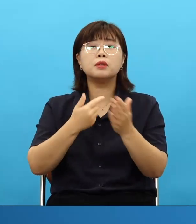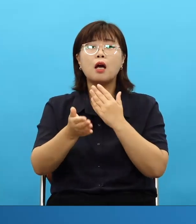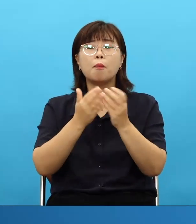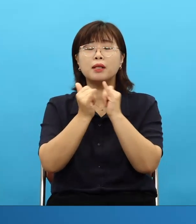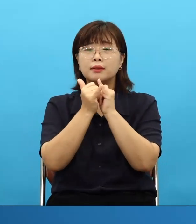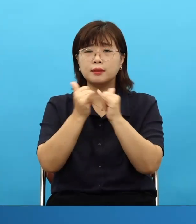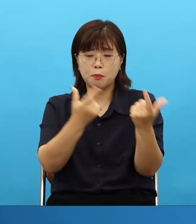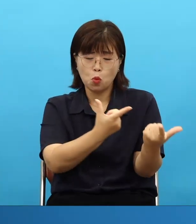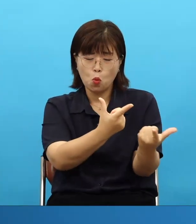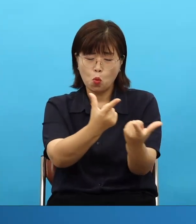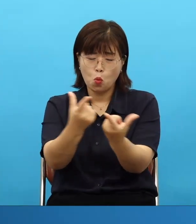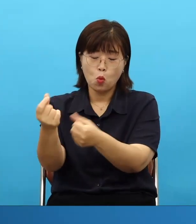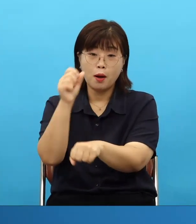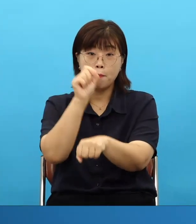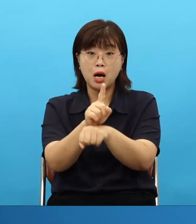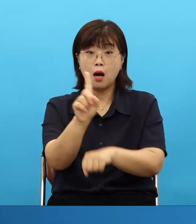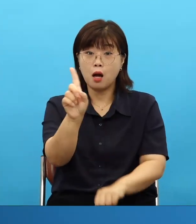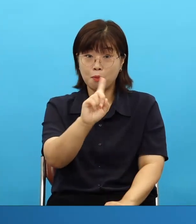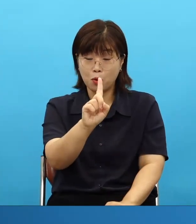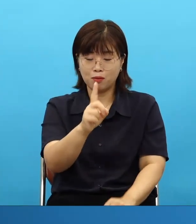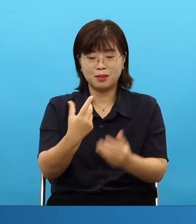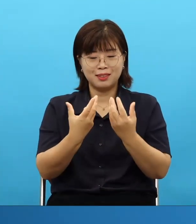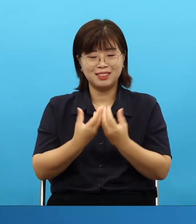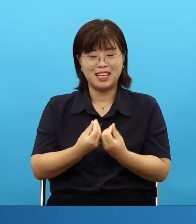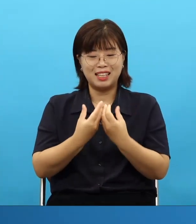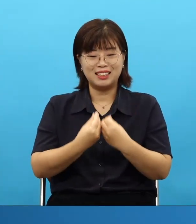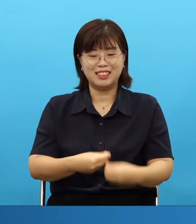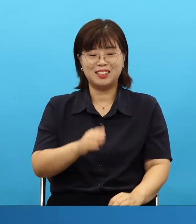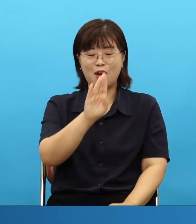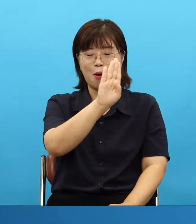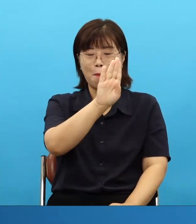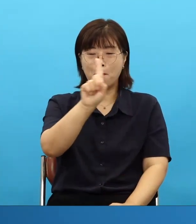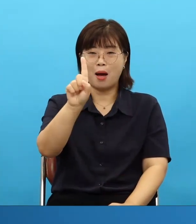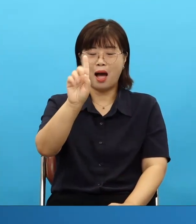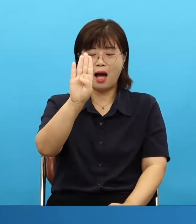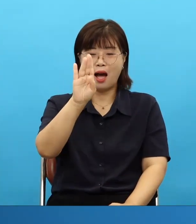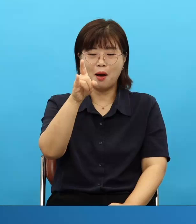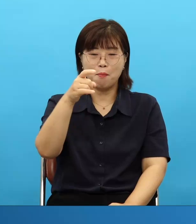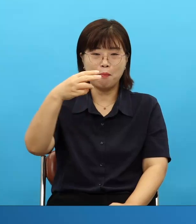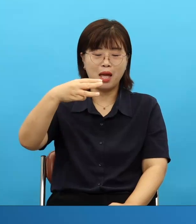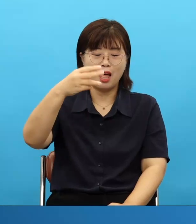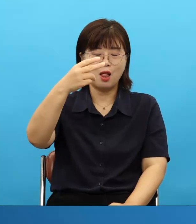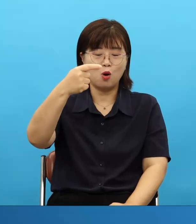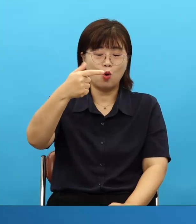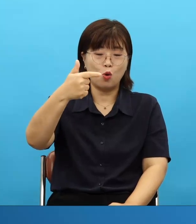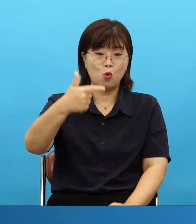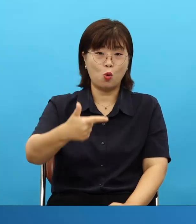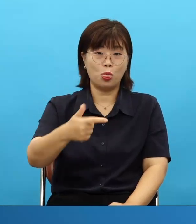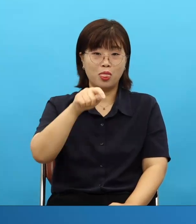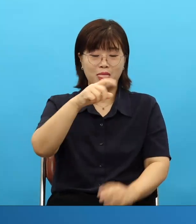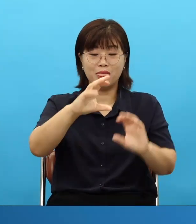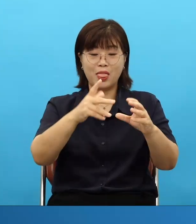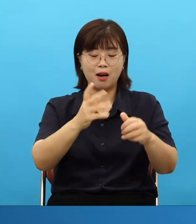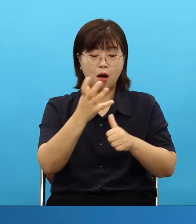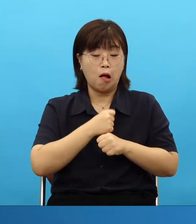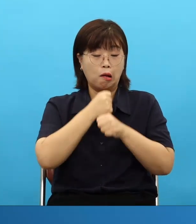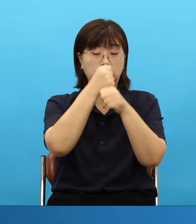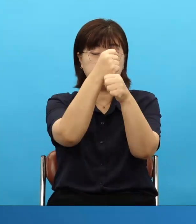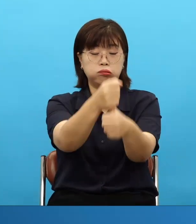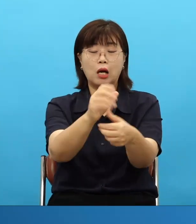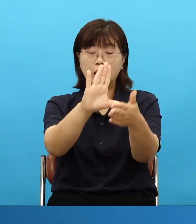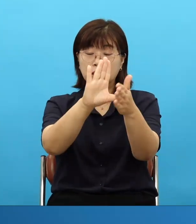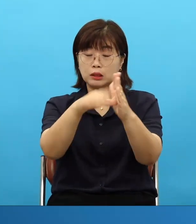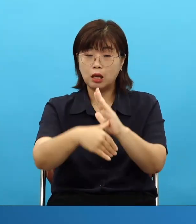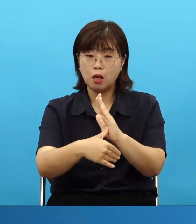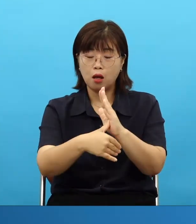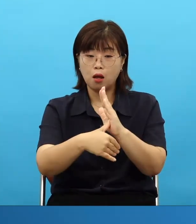저 바빌론에 잡혀갔는데 죽게 됐잖아요. What did they do? They were taken to Babylon. They were on the brink of death. 어떻게 나왔습니까? And what